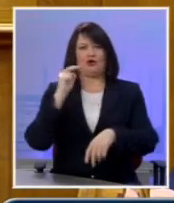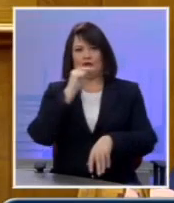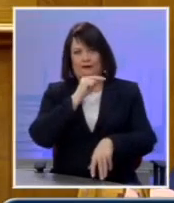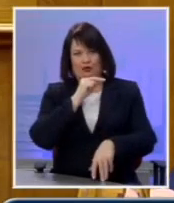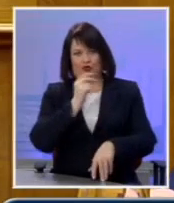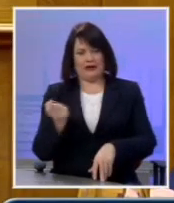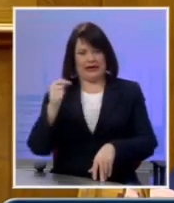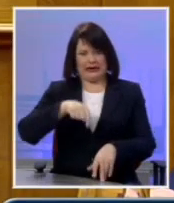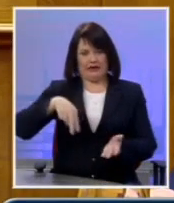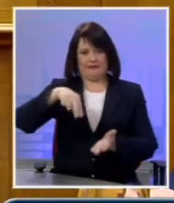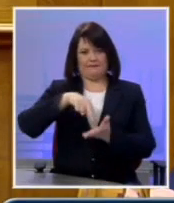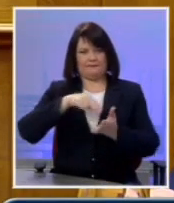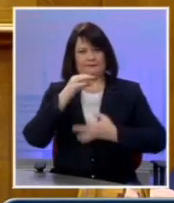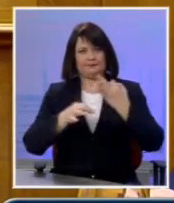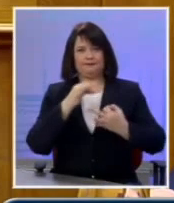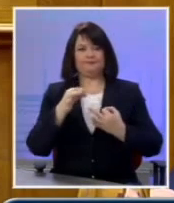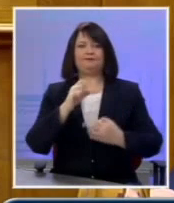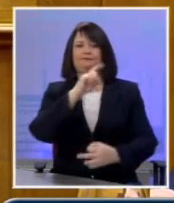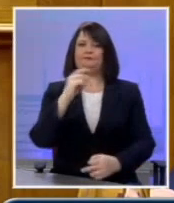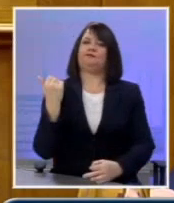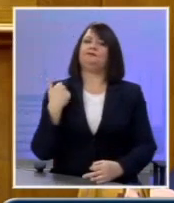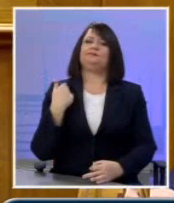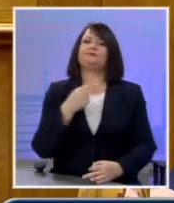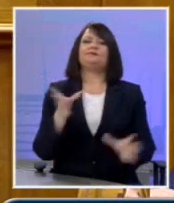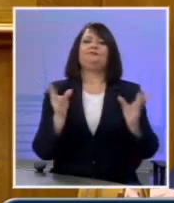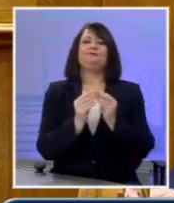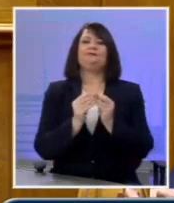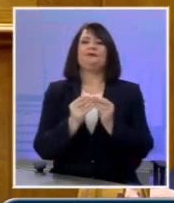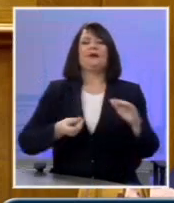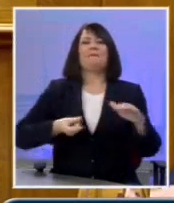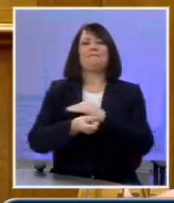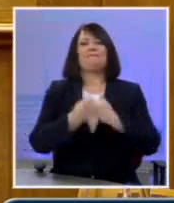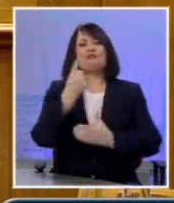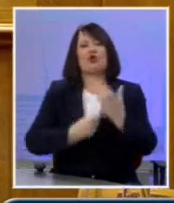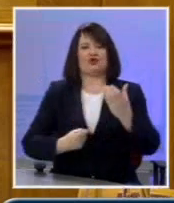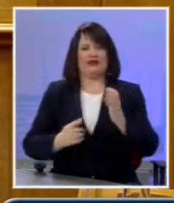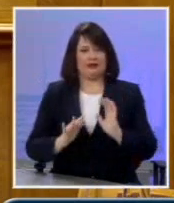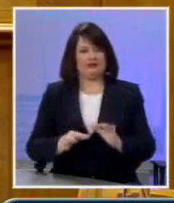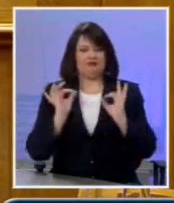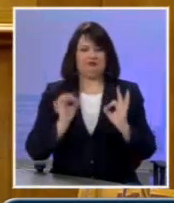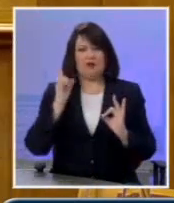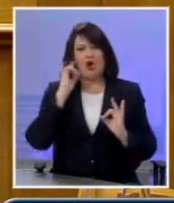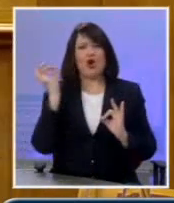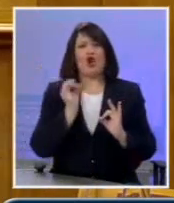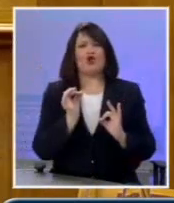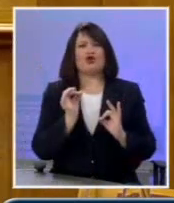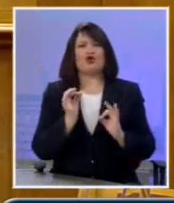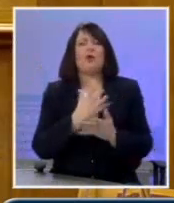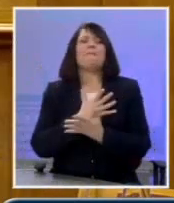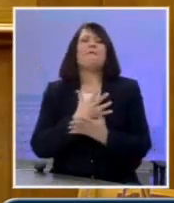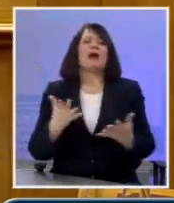απαντήσω σε ερώτηση που αφορά το προσφυγικό. Και είναι λογικό. Βιώνουμε μια